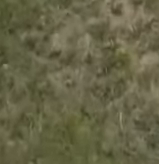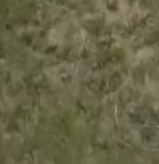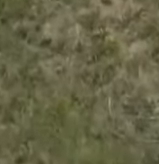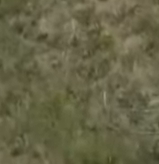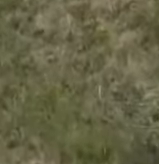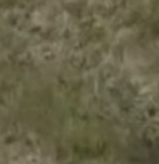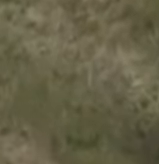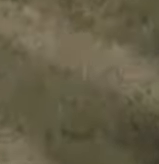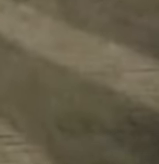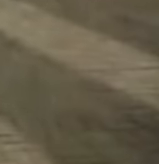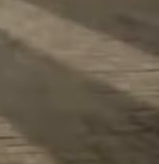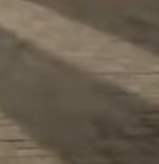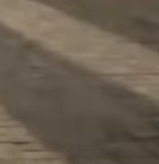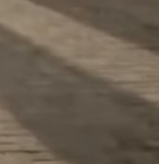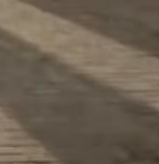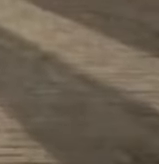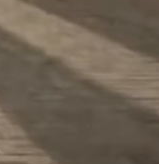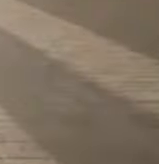Ako naman.